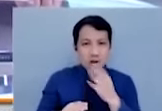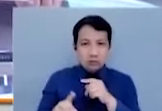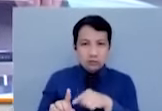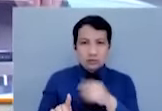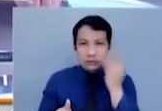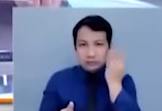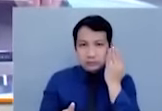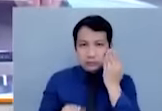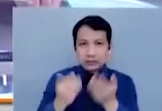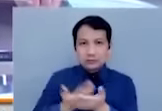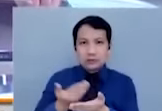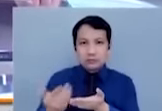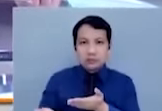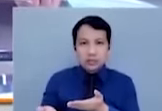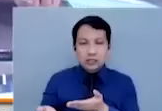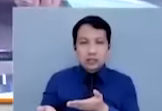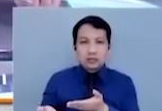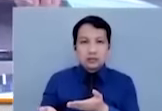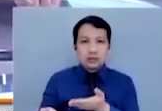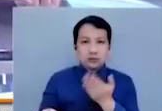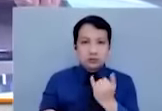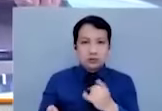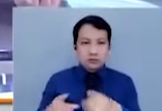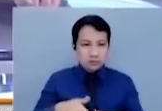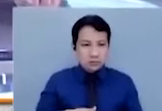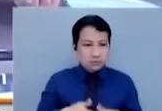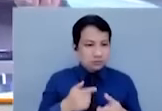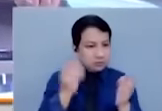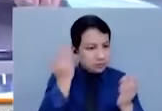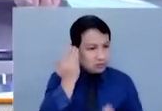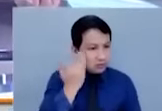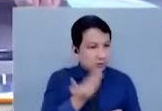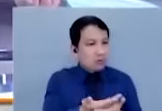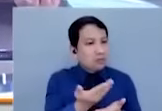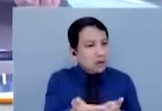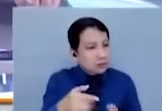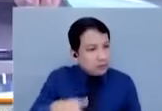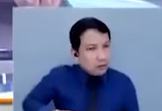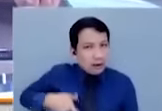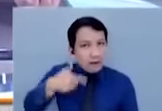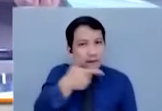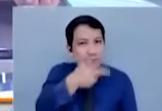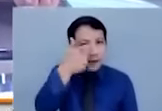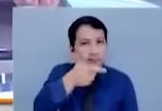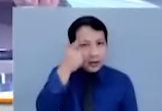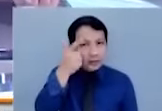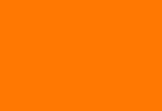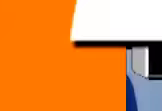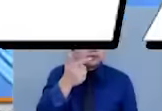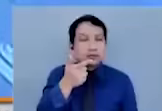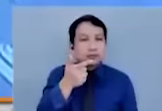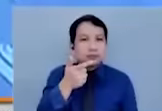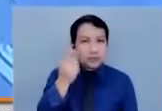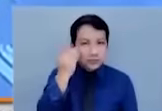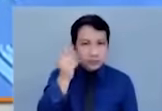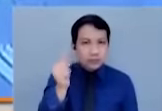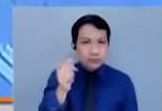sa tindahan ng biktima sa kabiglang nagpaputok. Nasa frontline ng balitang yan si Dave Abuel.